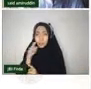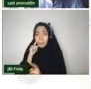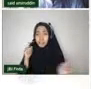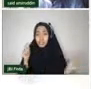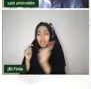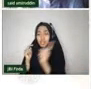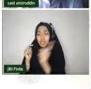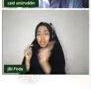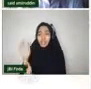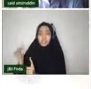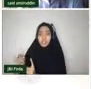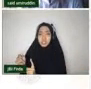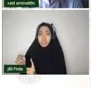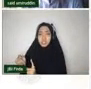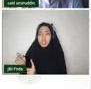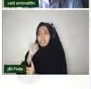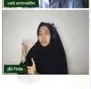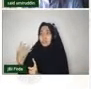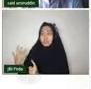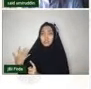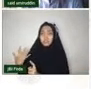umum. Apa yang disampaikan?